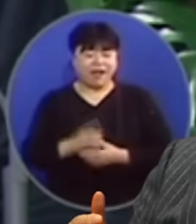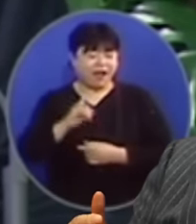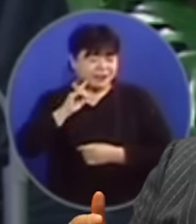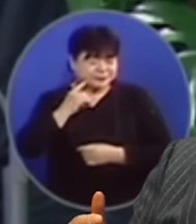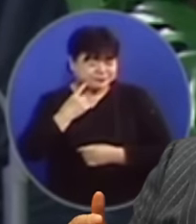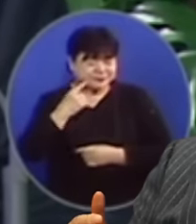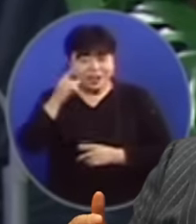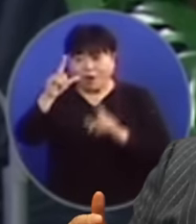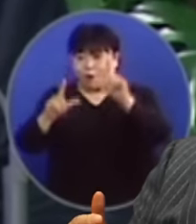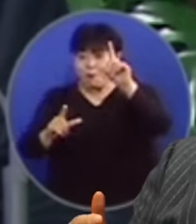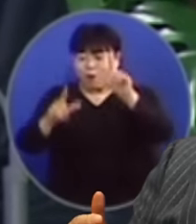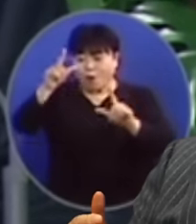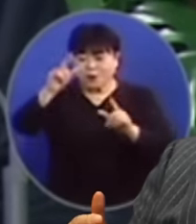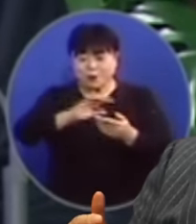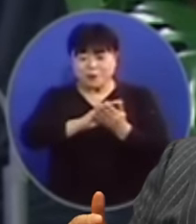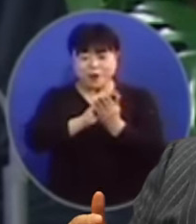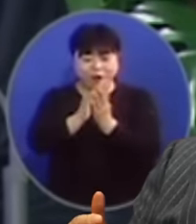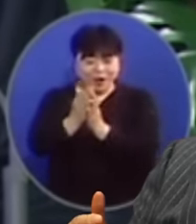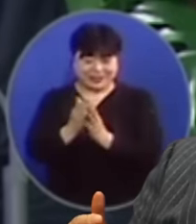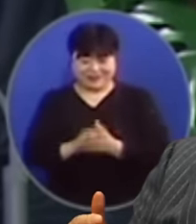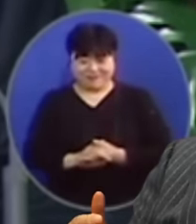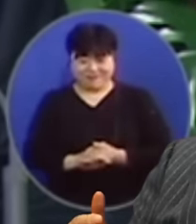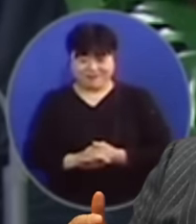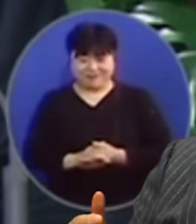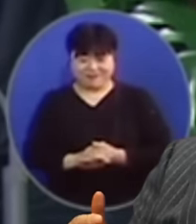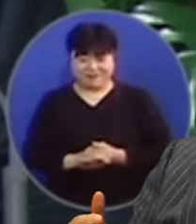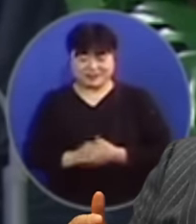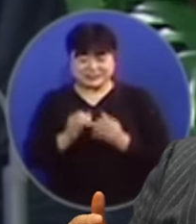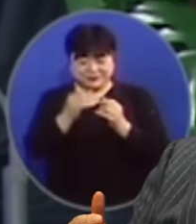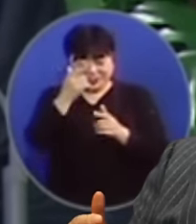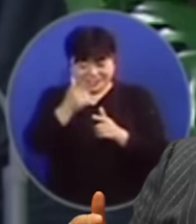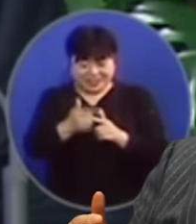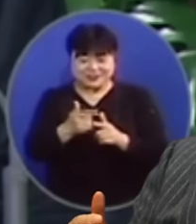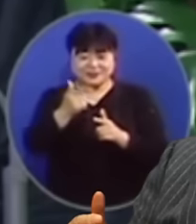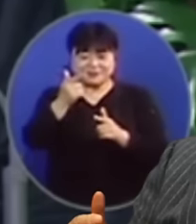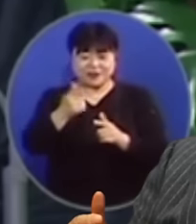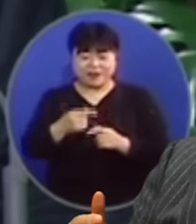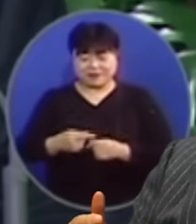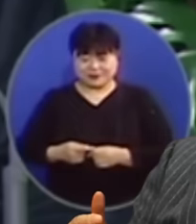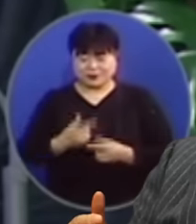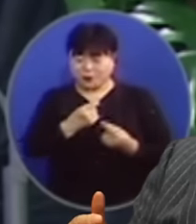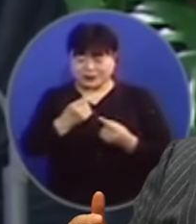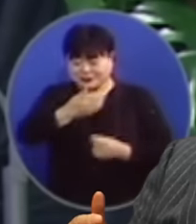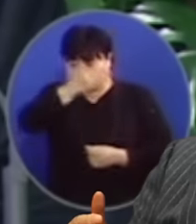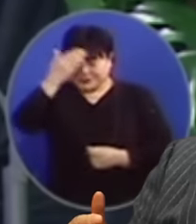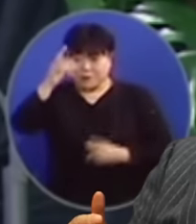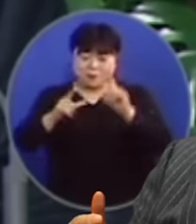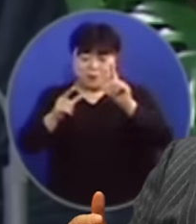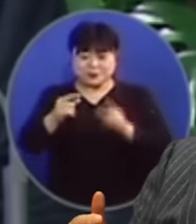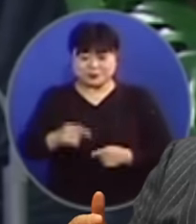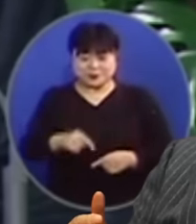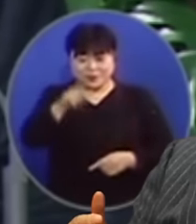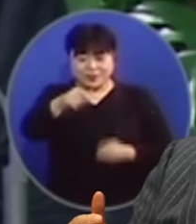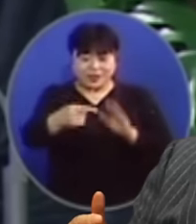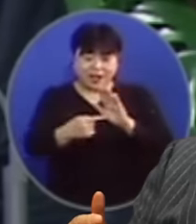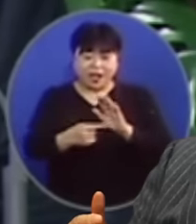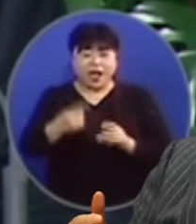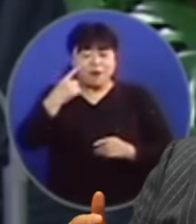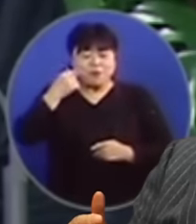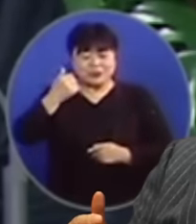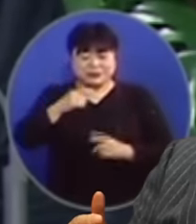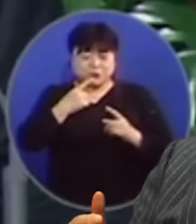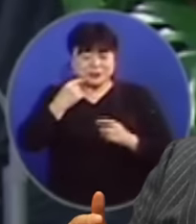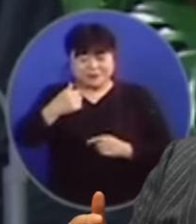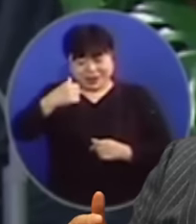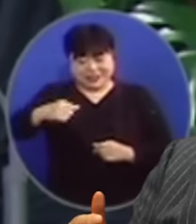아름다운 모습으로 변화된 그분들이 예수님같이 젊은 모습으로 와서 우리 목사님 아들이